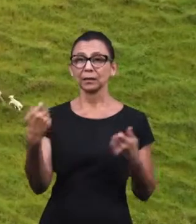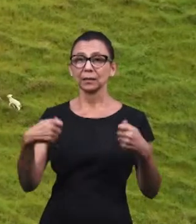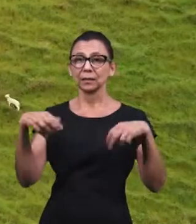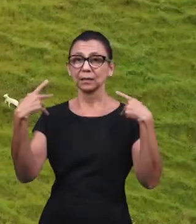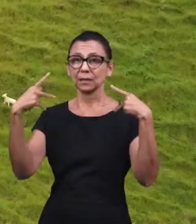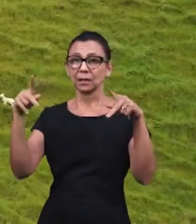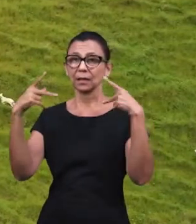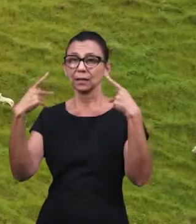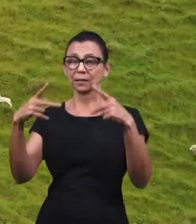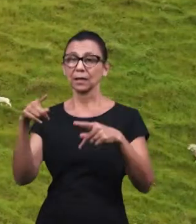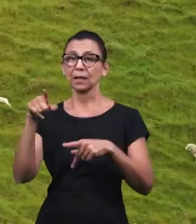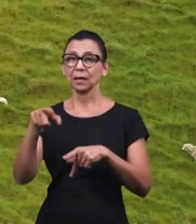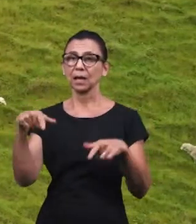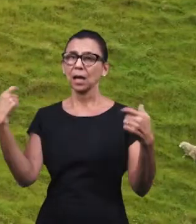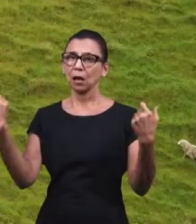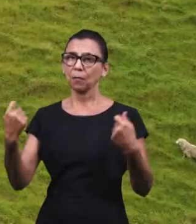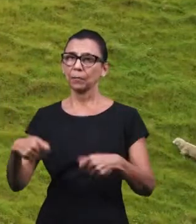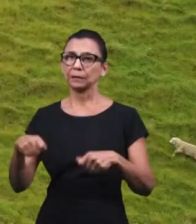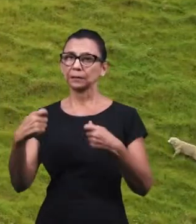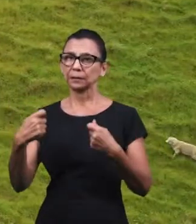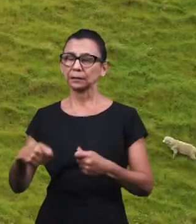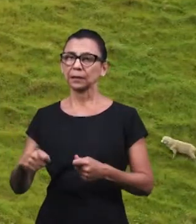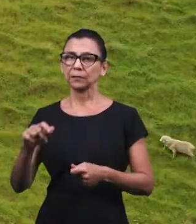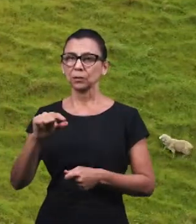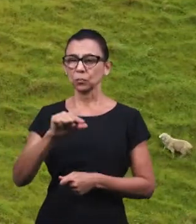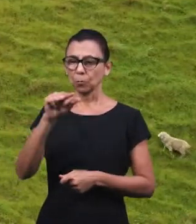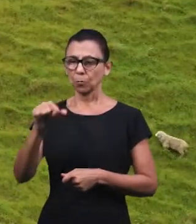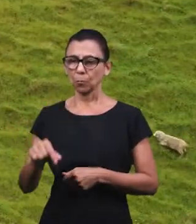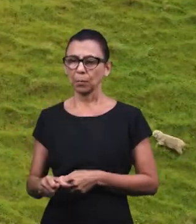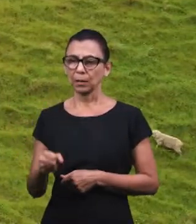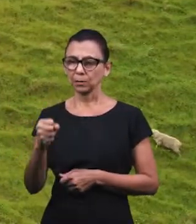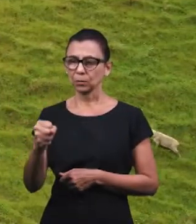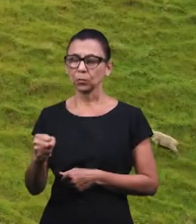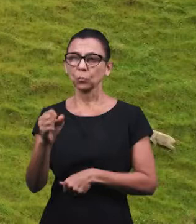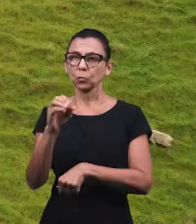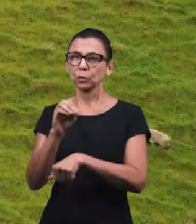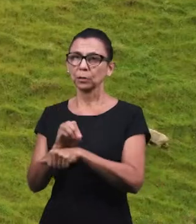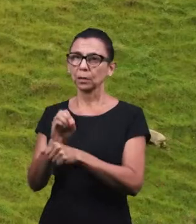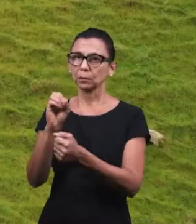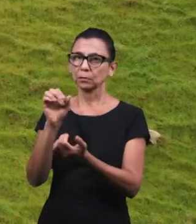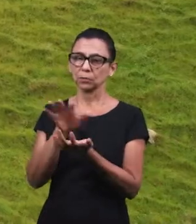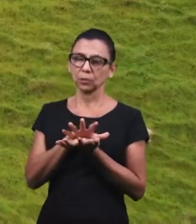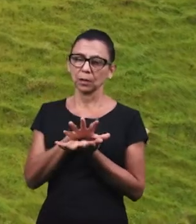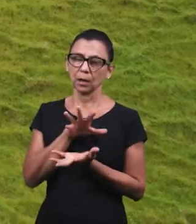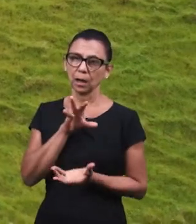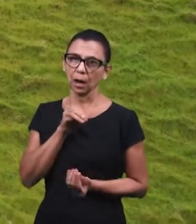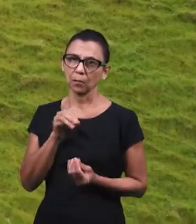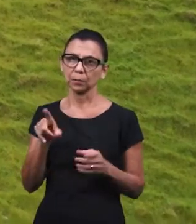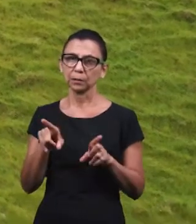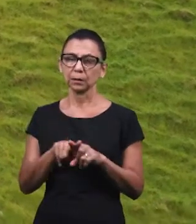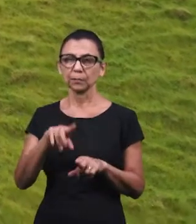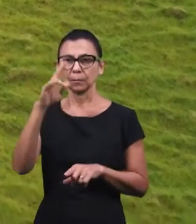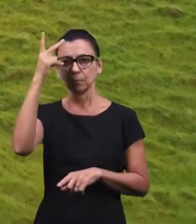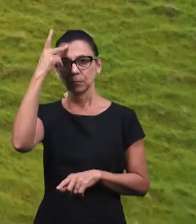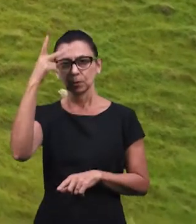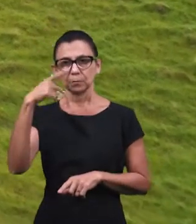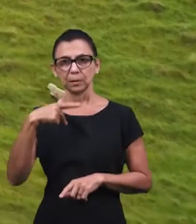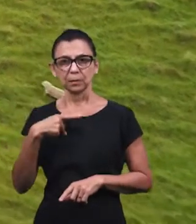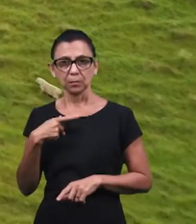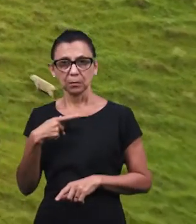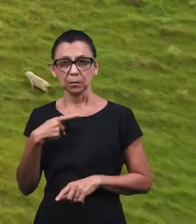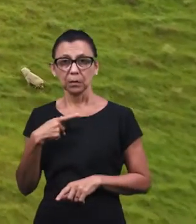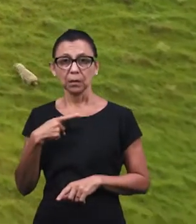Precisando de um pastor de almas, mesmo de um pastor de homens, foram